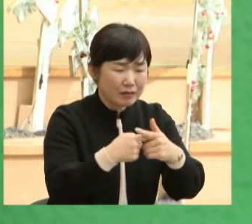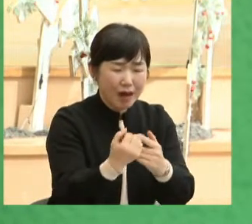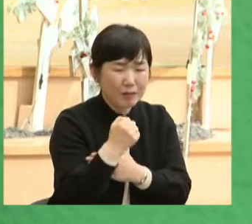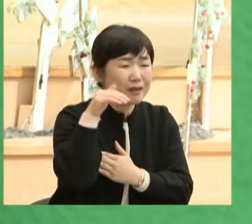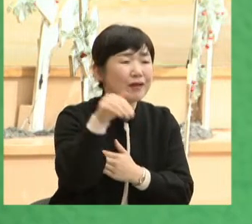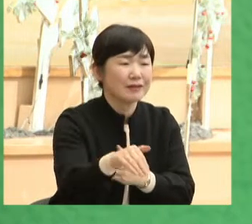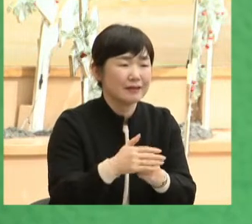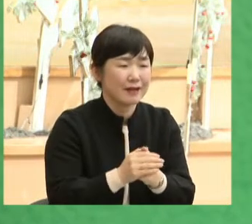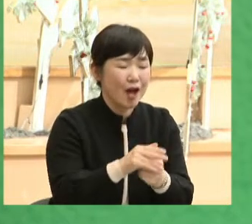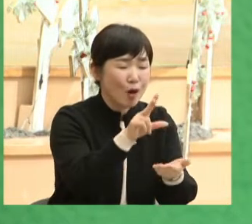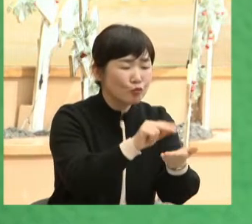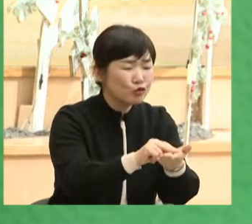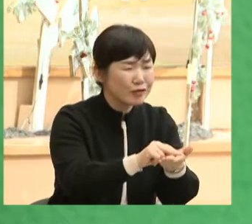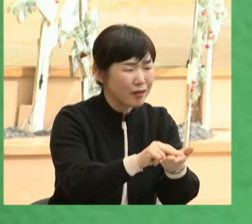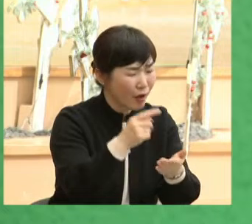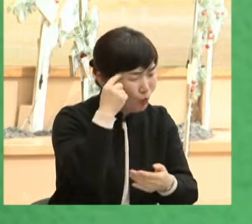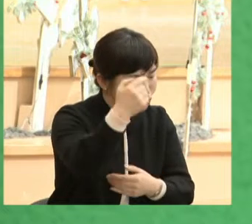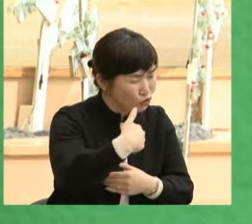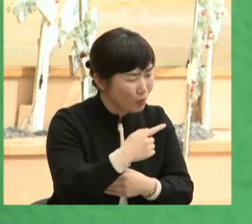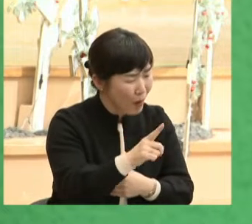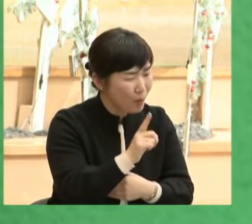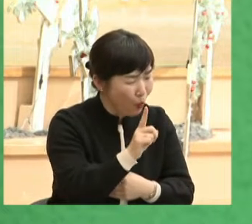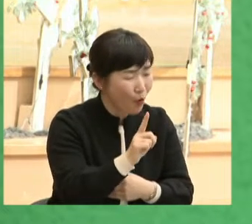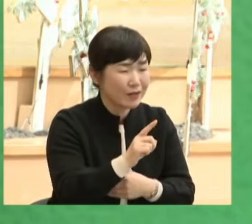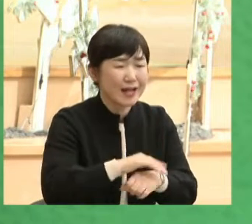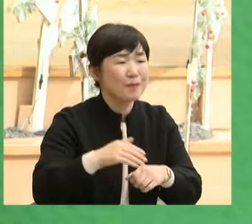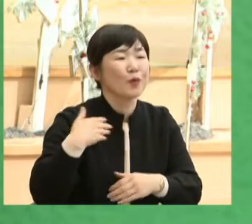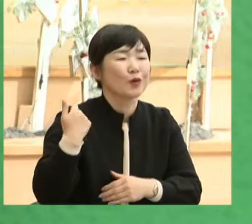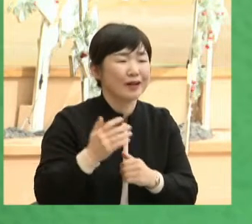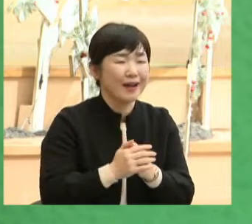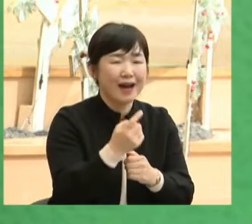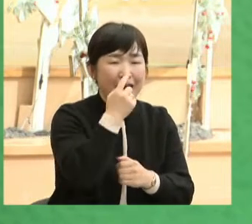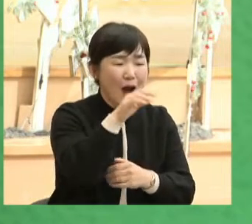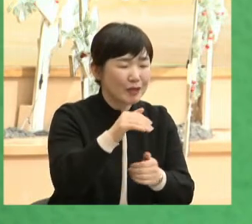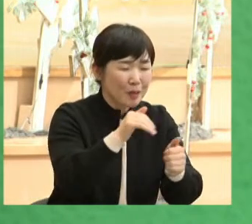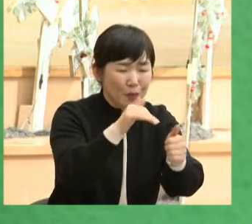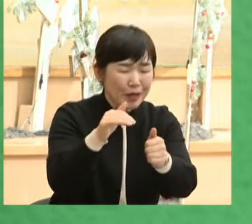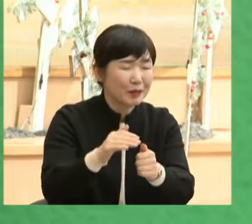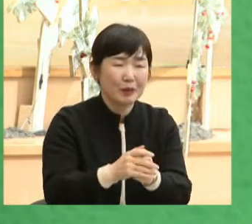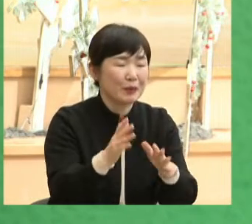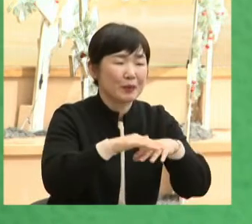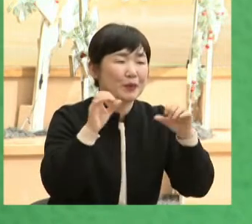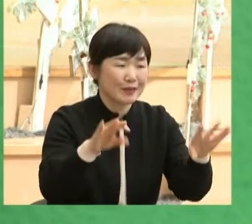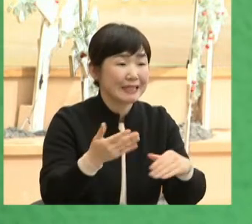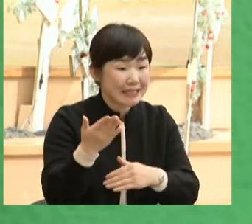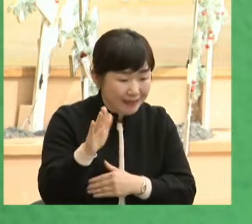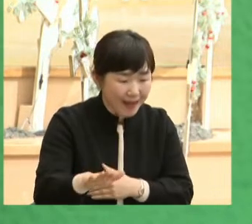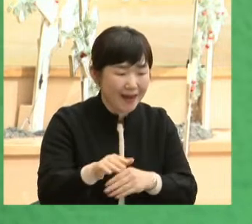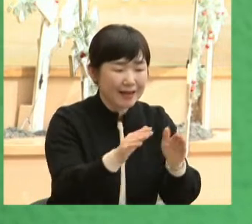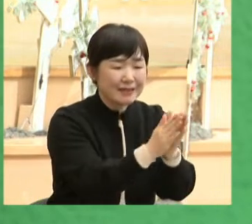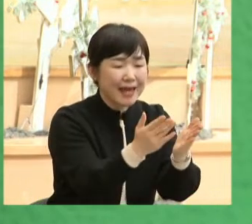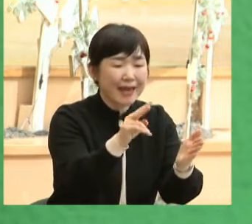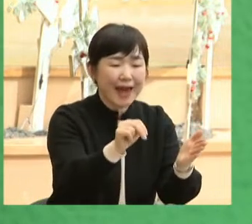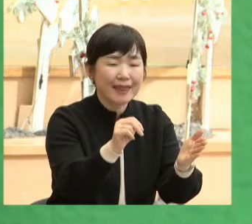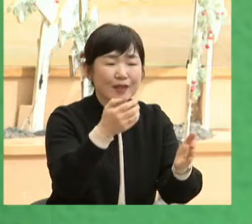문제 자체를 이해를 못하니까 아무리 학원을 보내도 안 되는 거예요 근데 우리 책임감이 아들이요 쓴 글을 읽고 독후감